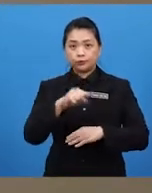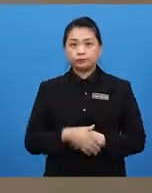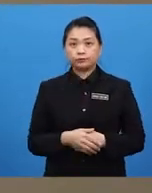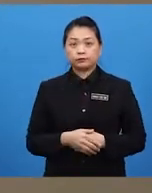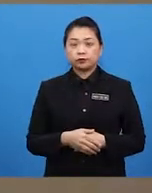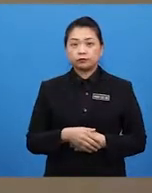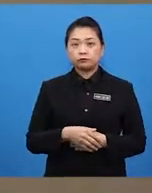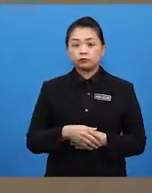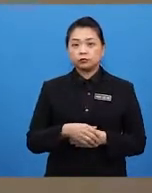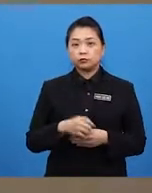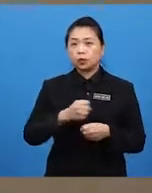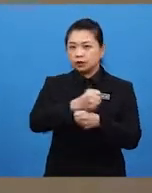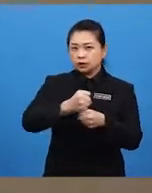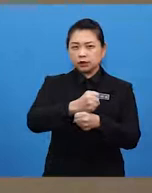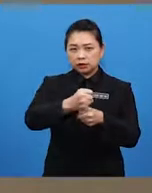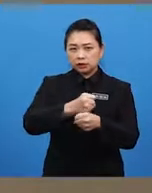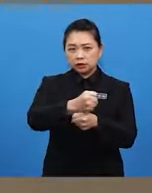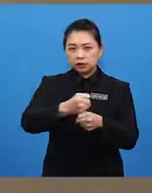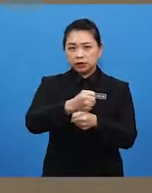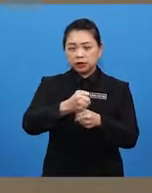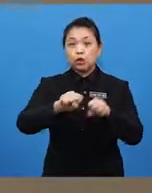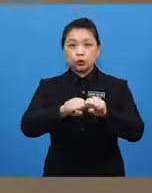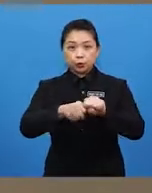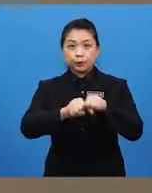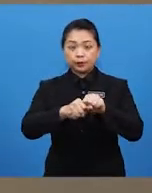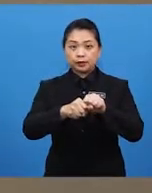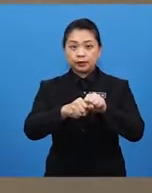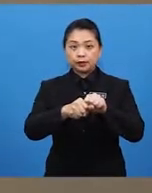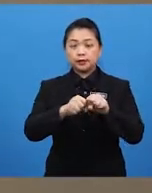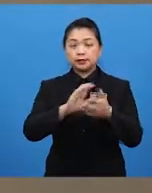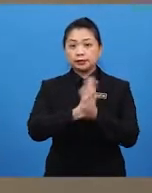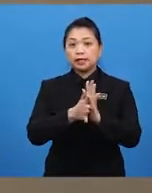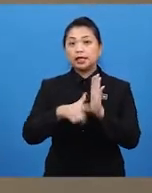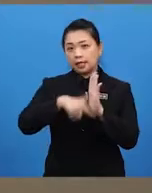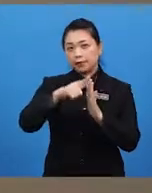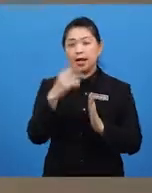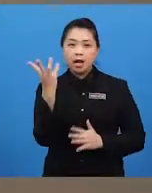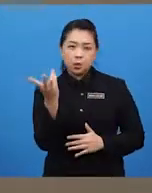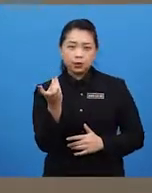menyiksa bahan-bahan sup agar menjadi lebih halus